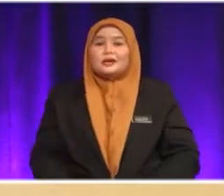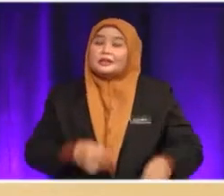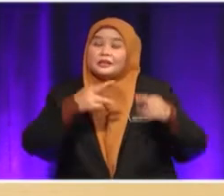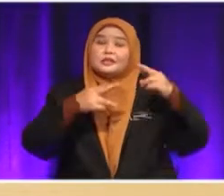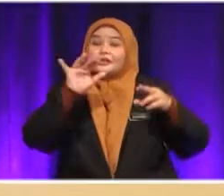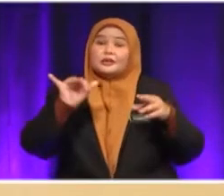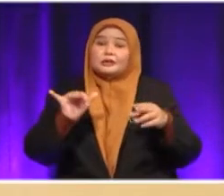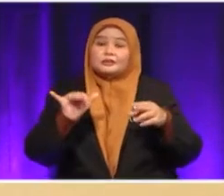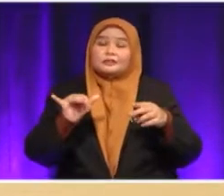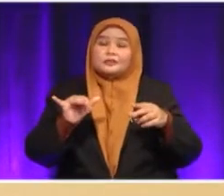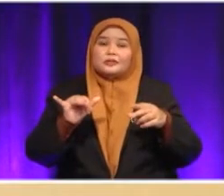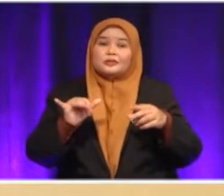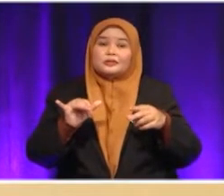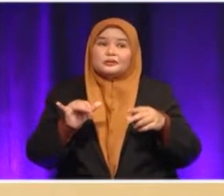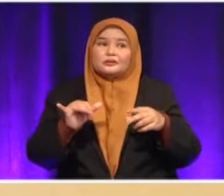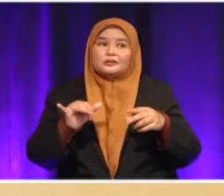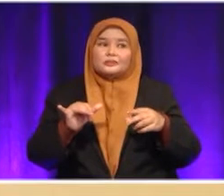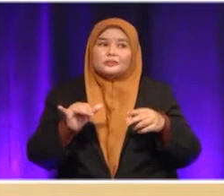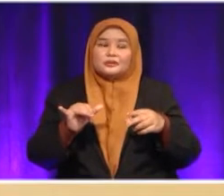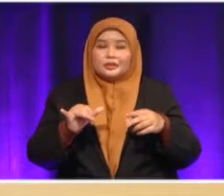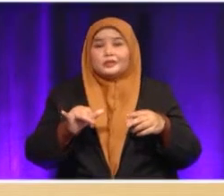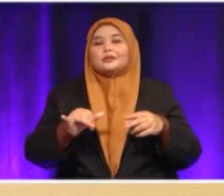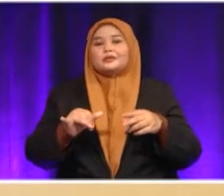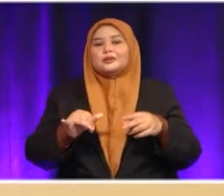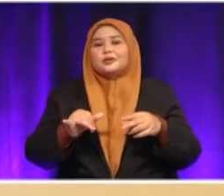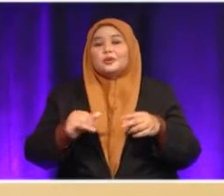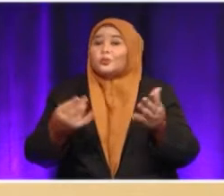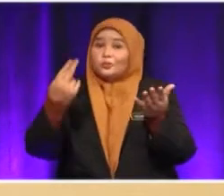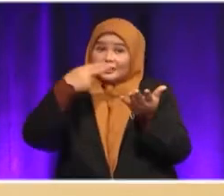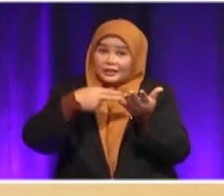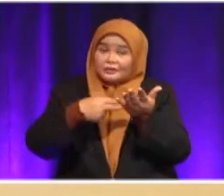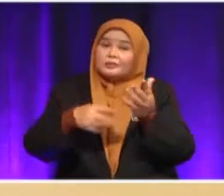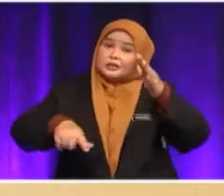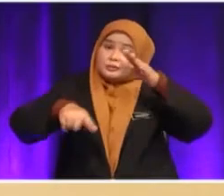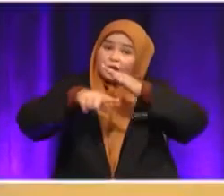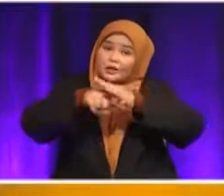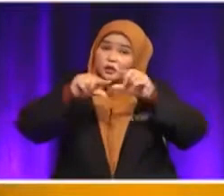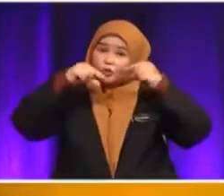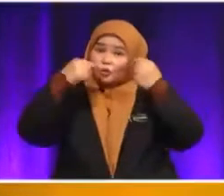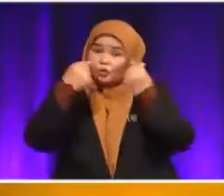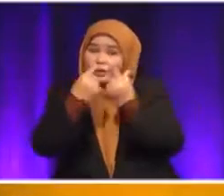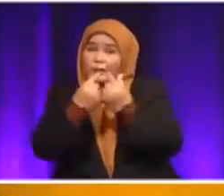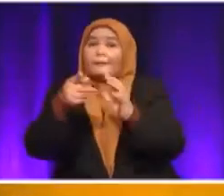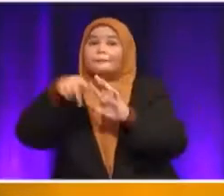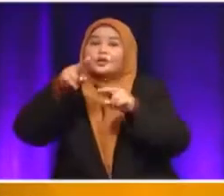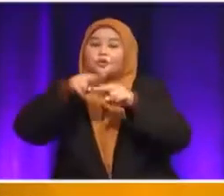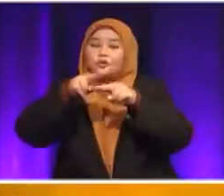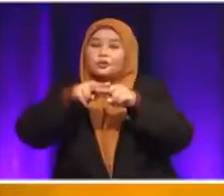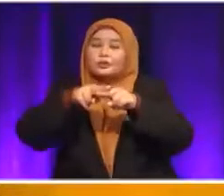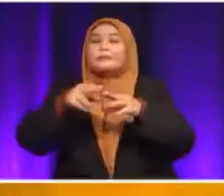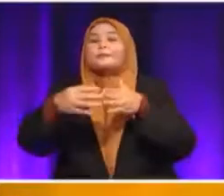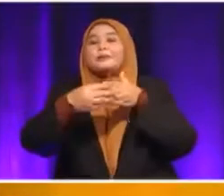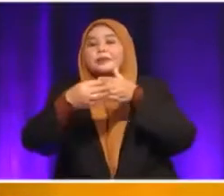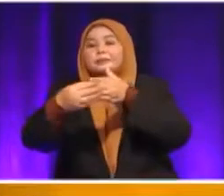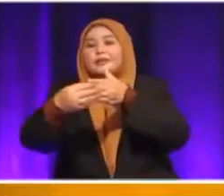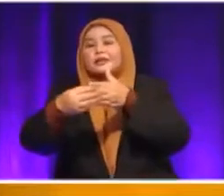dan pemimpin Oke saya ulang sekali lagi melibatkan golongan penduduk dan juga pemimpin